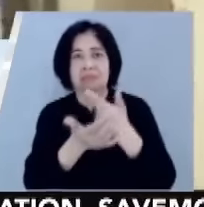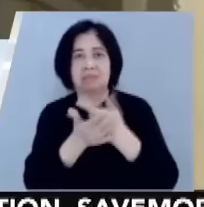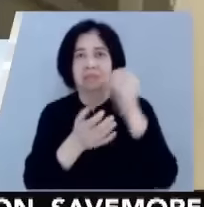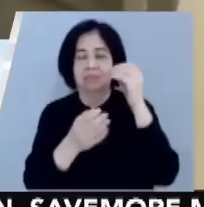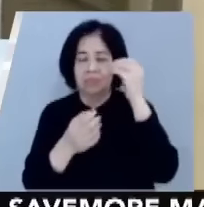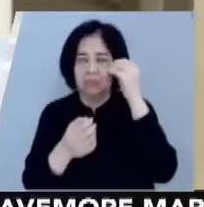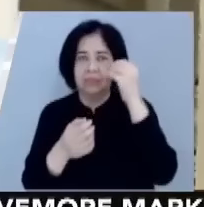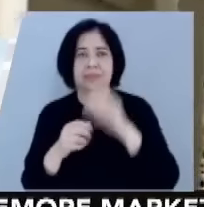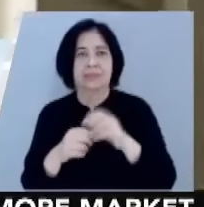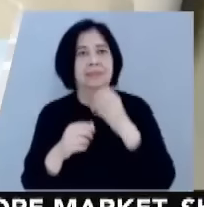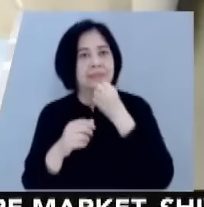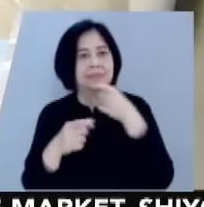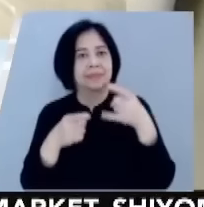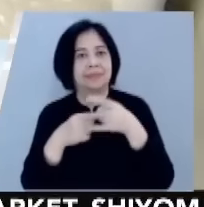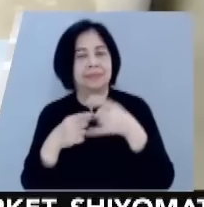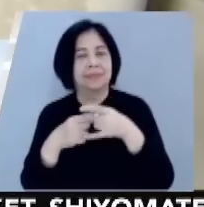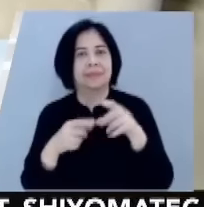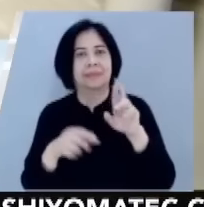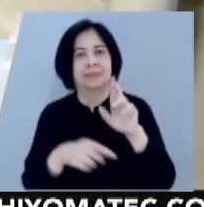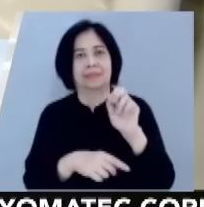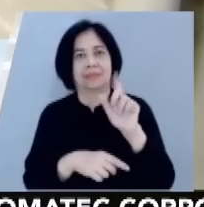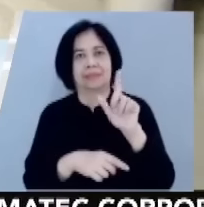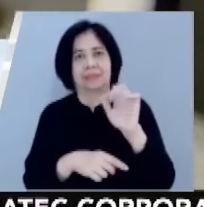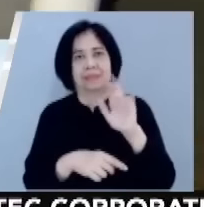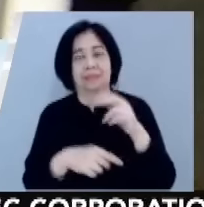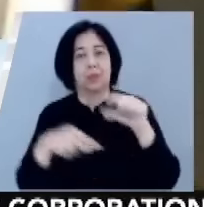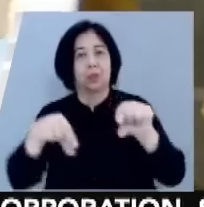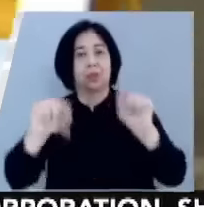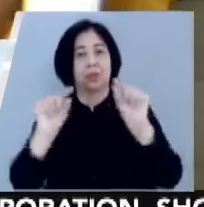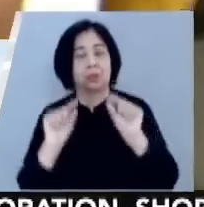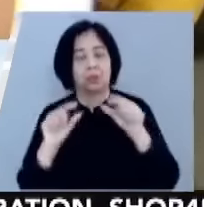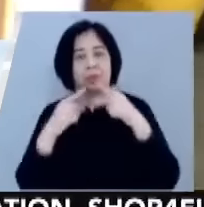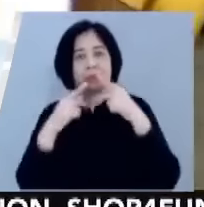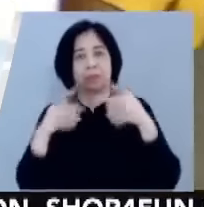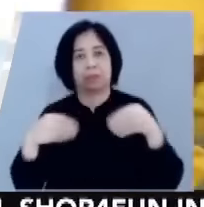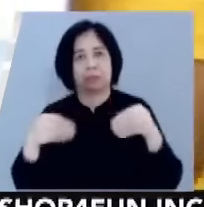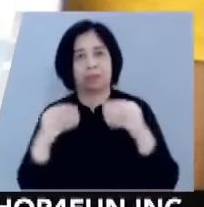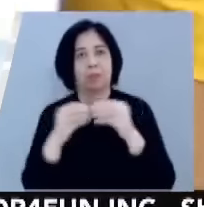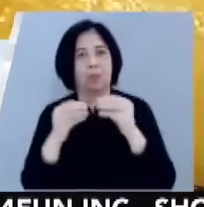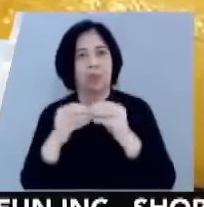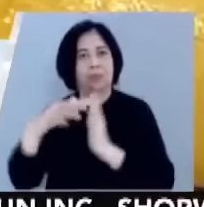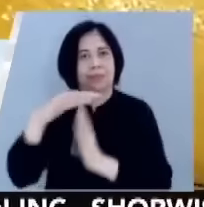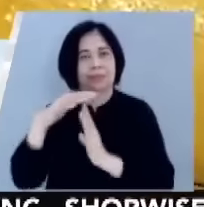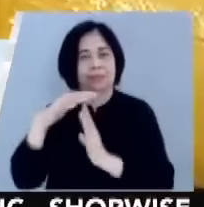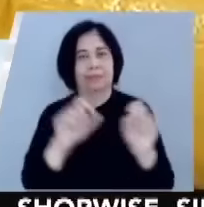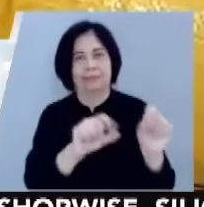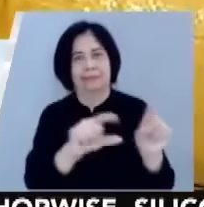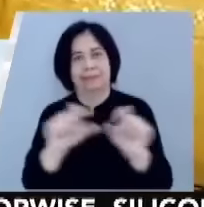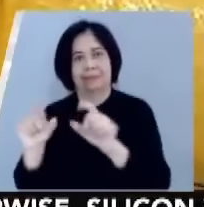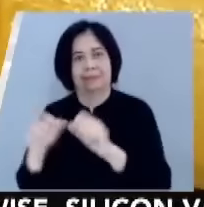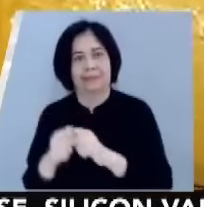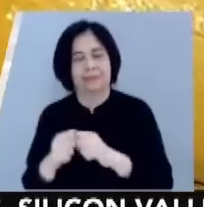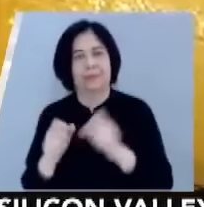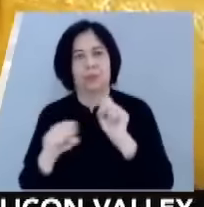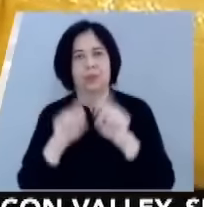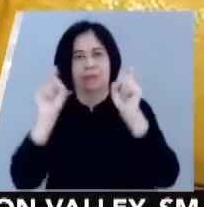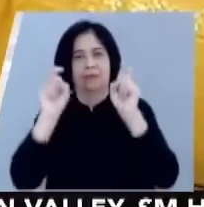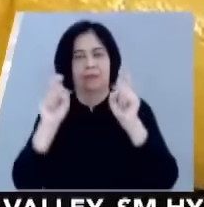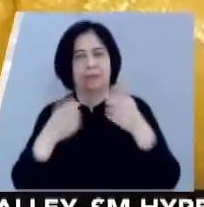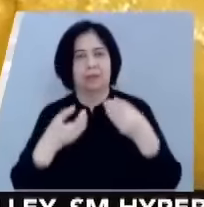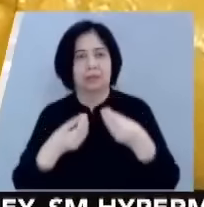murang bigas ang mga retailers sa Guadalupe Public Market para mas maraming customer ang mabentahan. Para mabilisan ang benta, siyempre ang mga